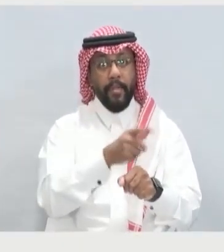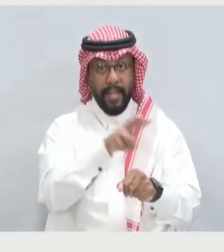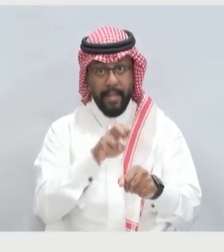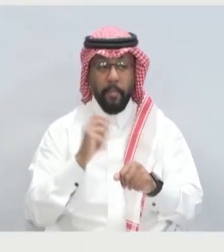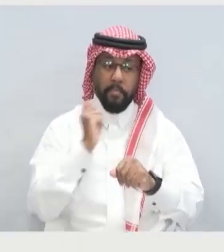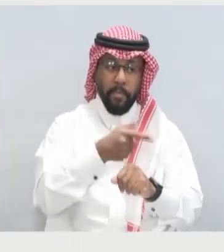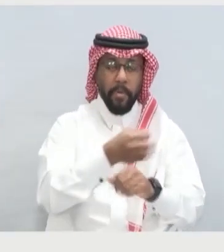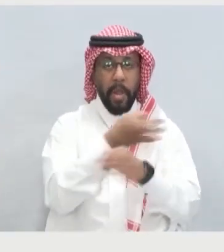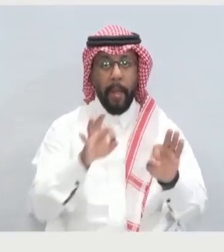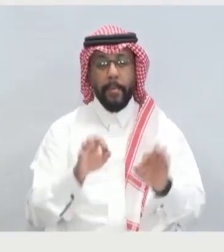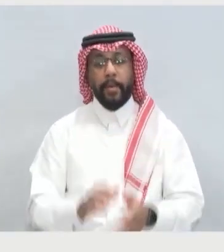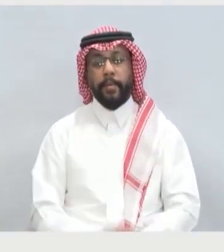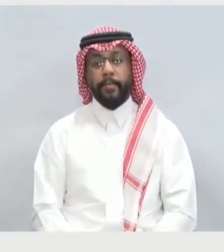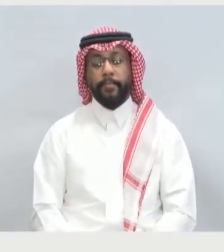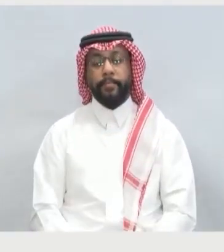والى